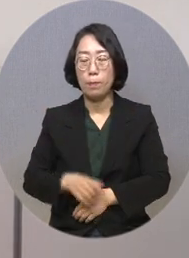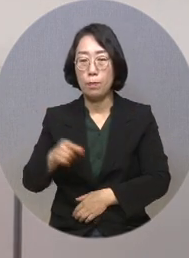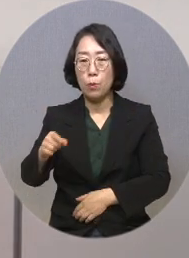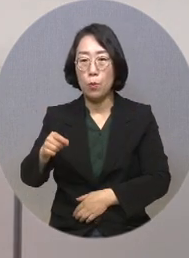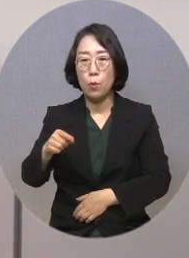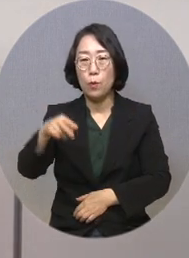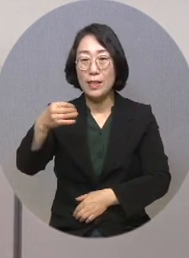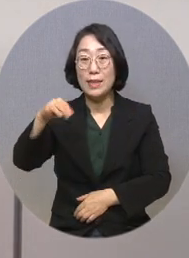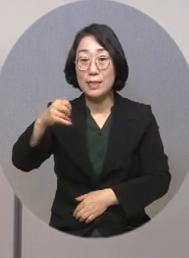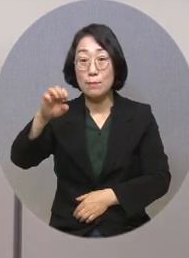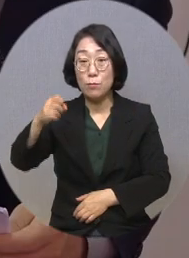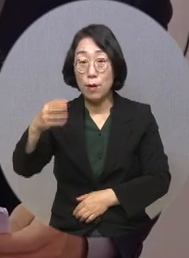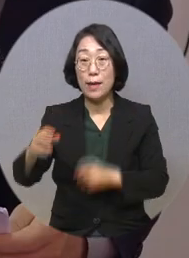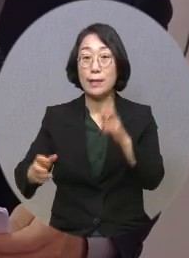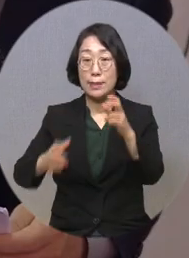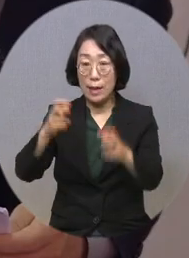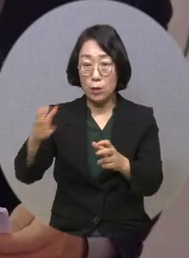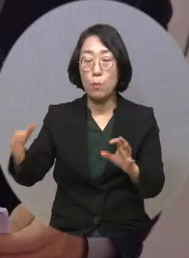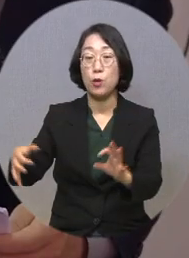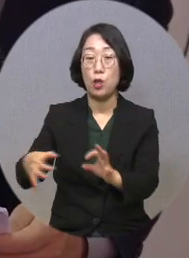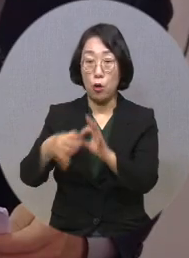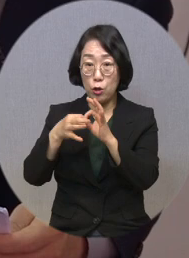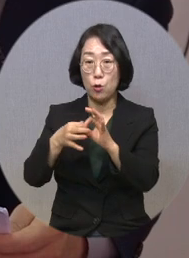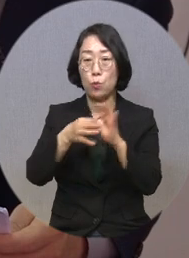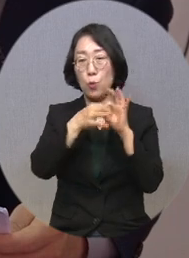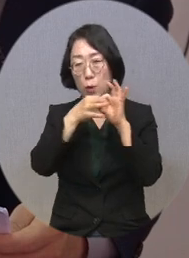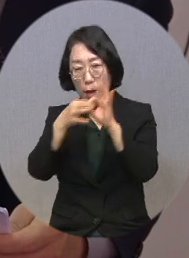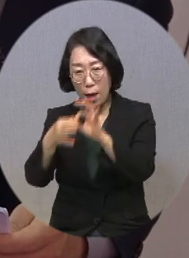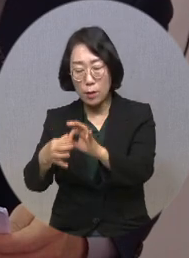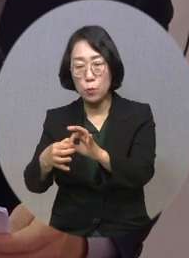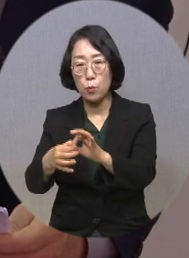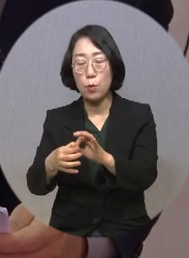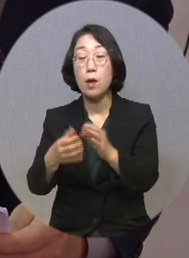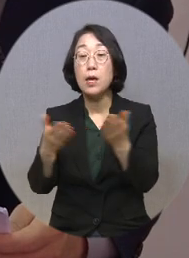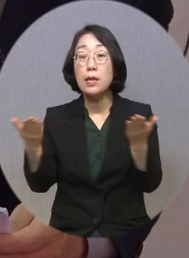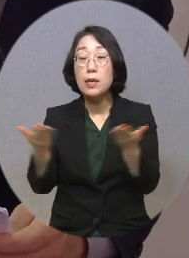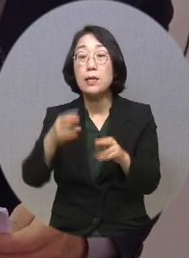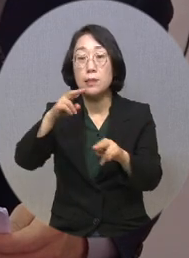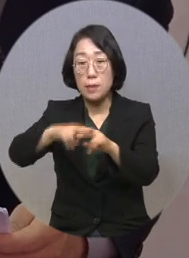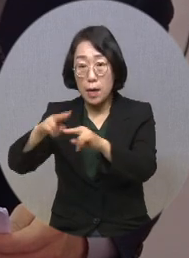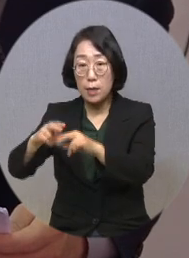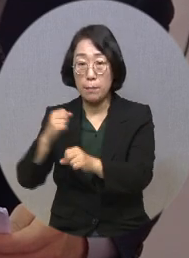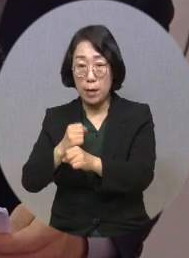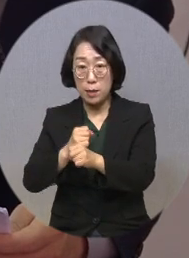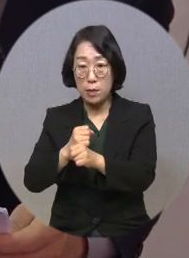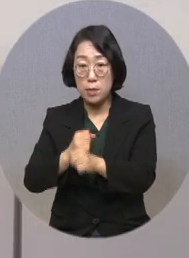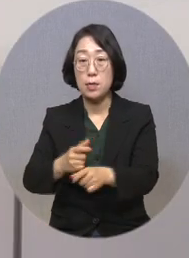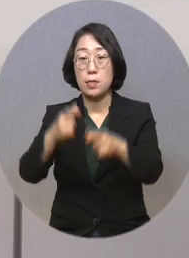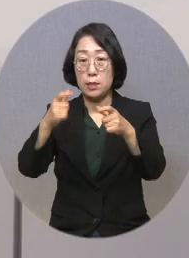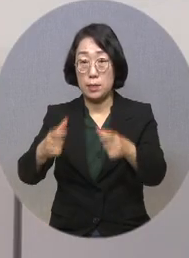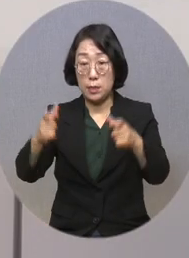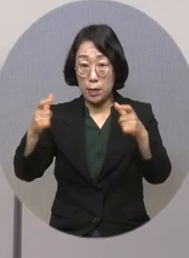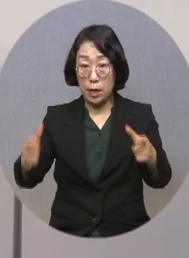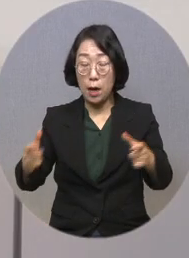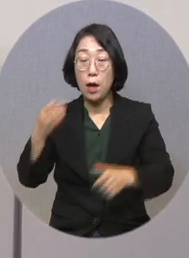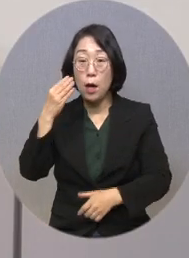산업의 연계 발전도 이루어 일자리 창출 및 산학연구원 사업 활성화를